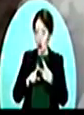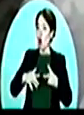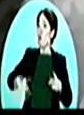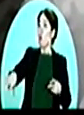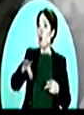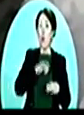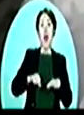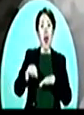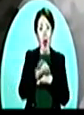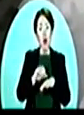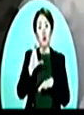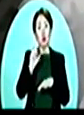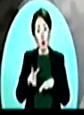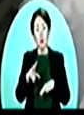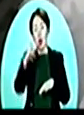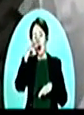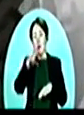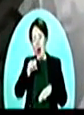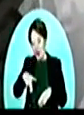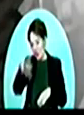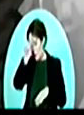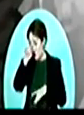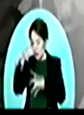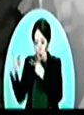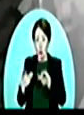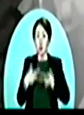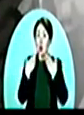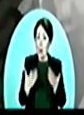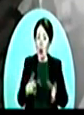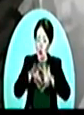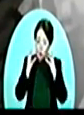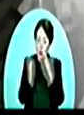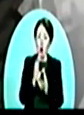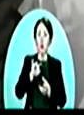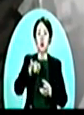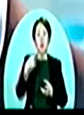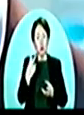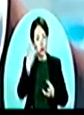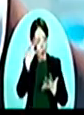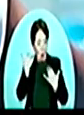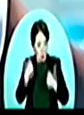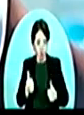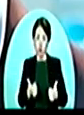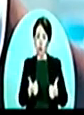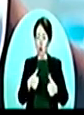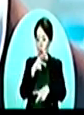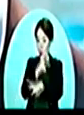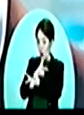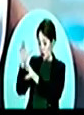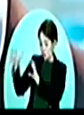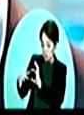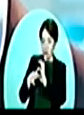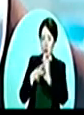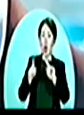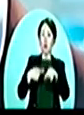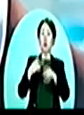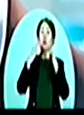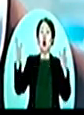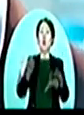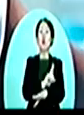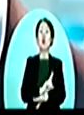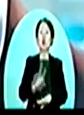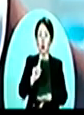Бүх аймаг сумдтаа мал эмнэлгийн үйлчлэгийг явуулах юм бүтэц зохион байгуулалттай болсон нь бол энэ хуулийн хэрэгжилтийн нэг